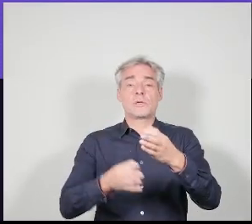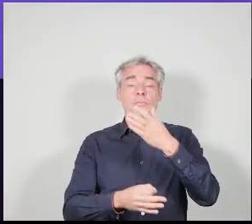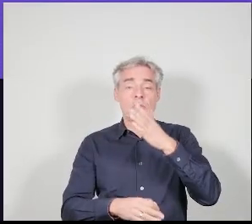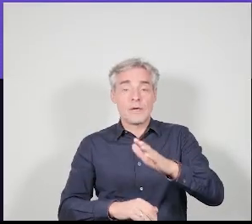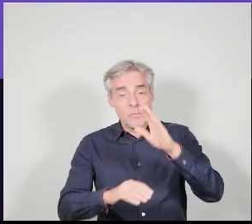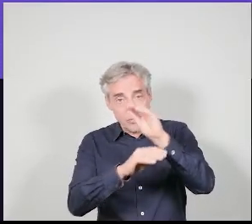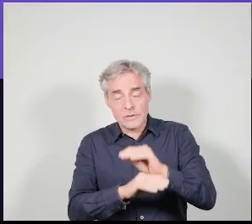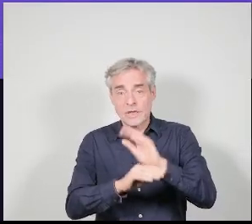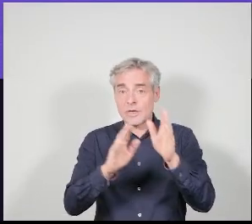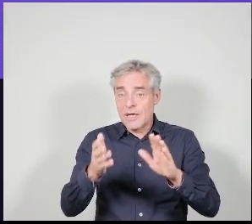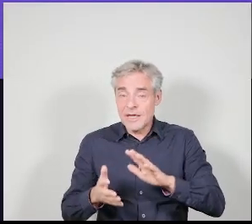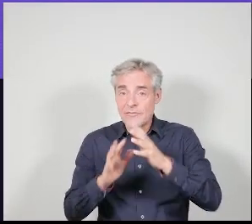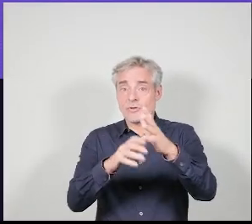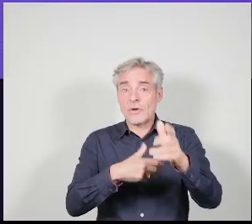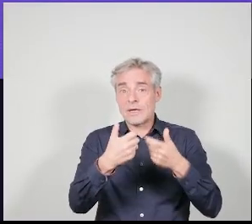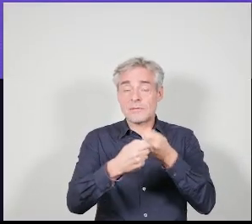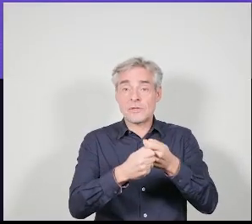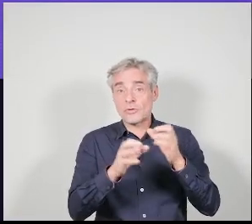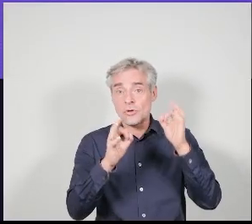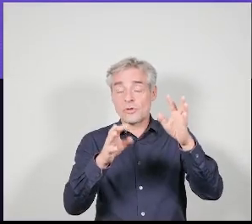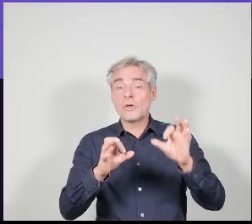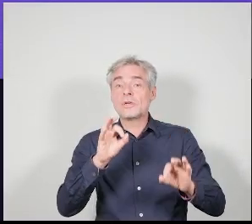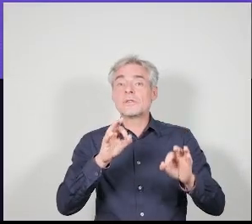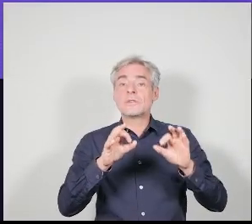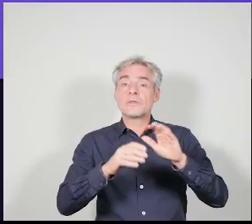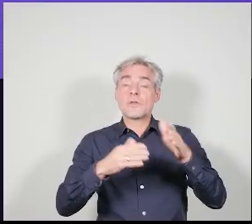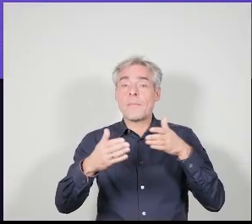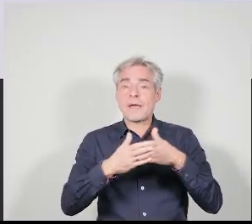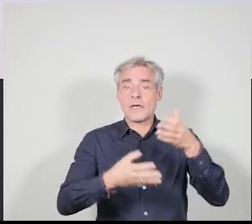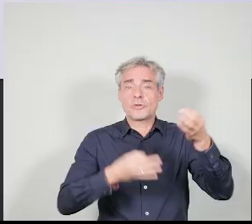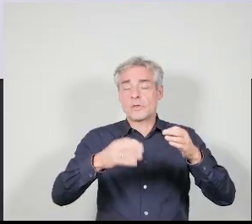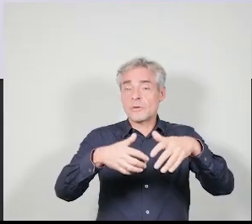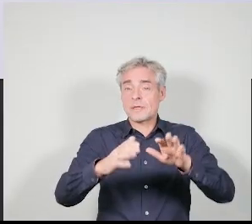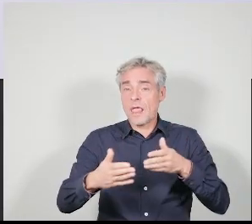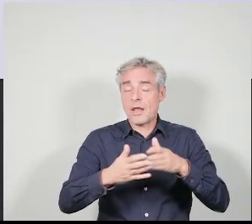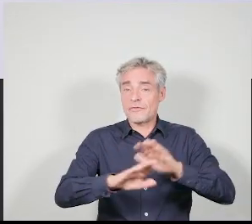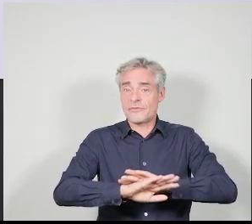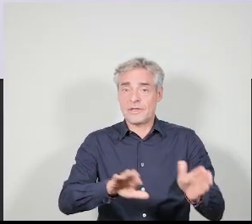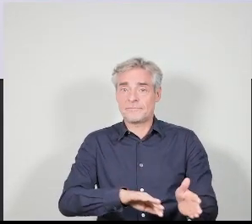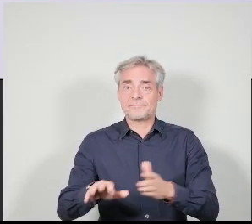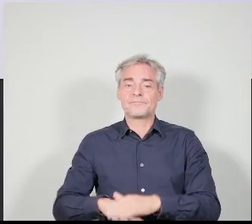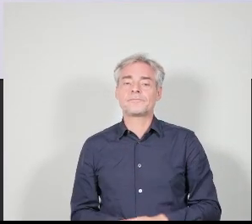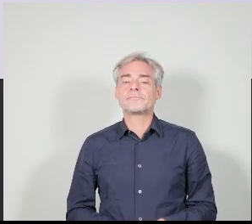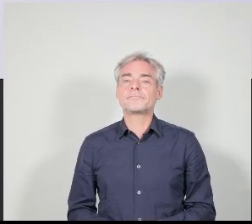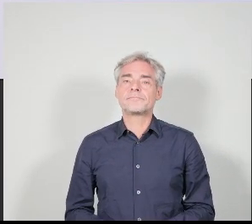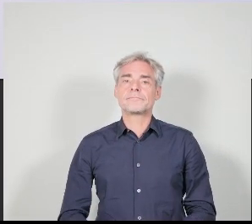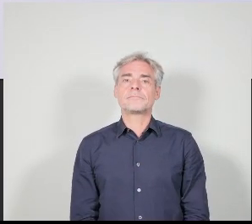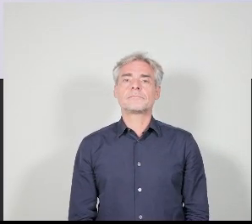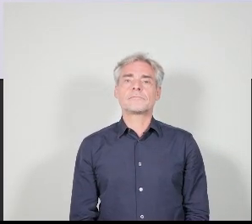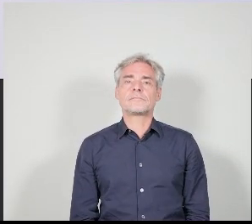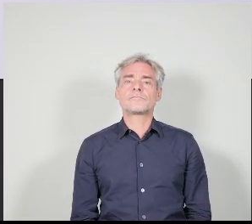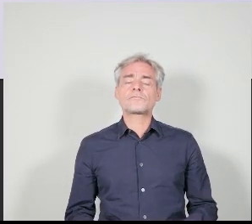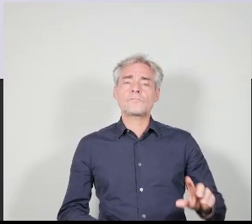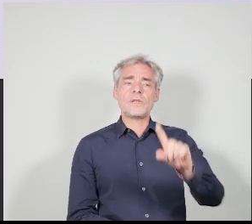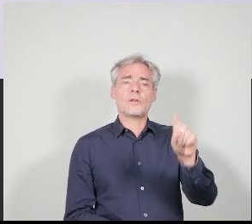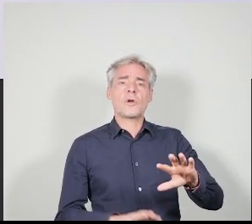d'évolution et d'adaptation dans le temps, sans les barrières juridiques. Alors, c'est une question qui va beaucoup revenir dans la journée. Comment